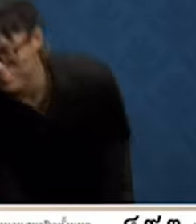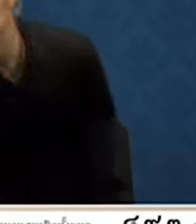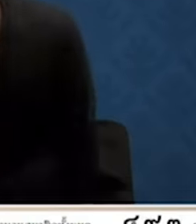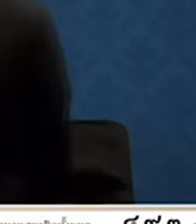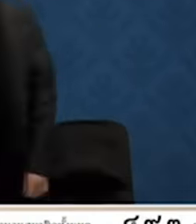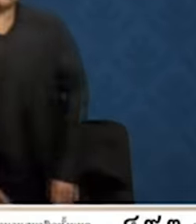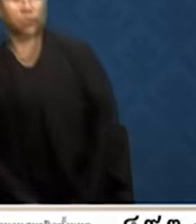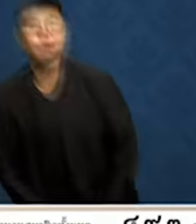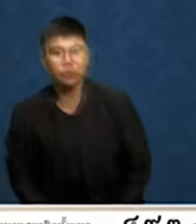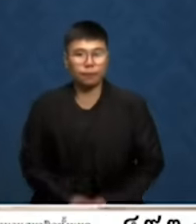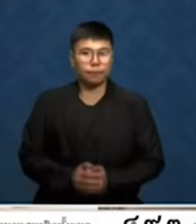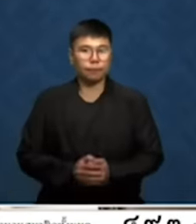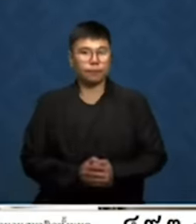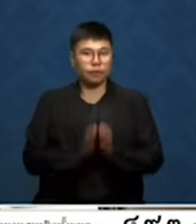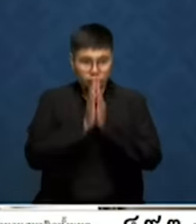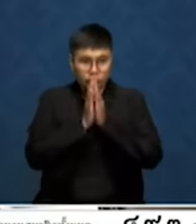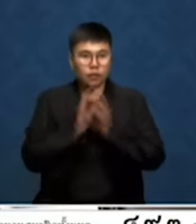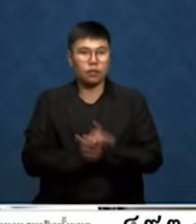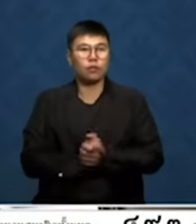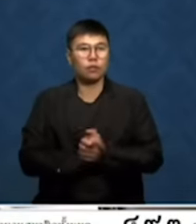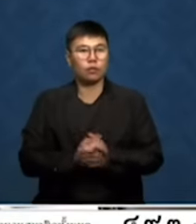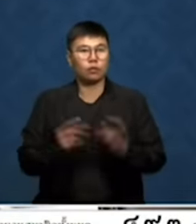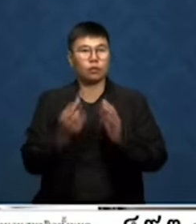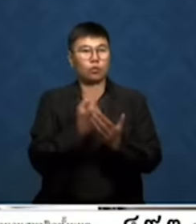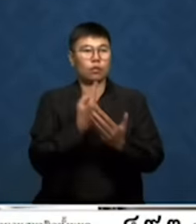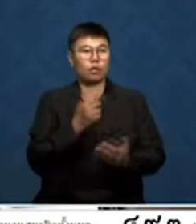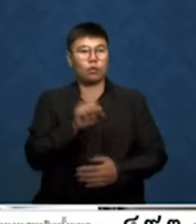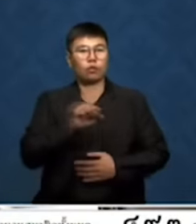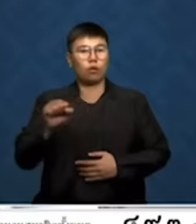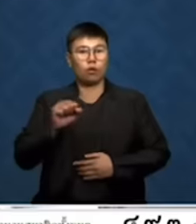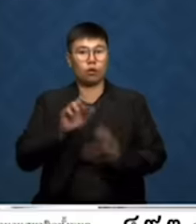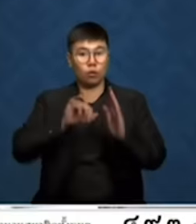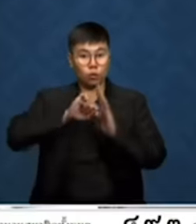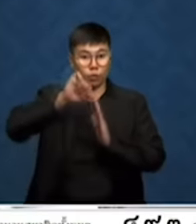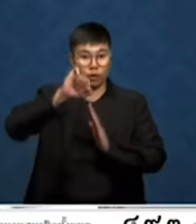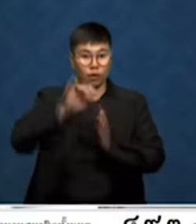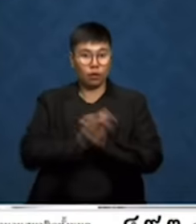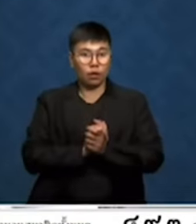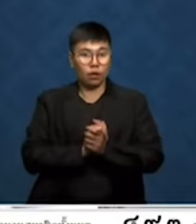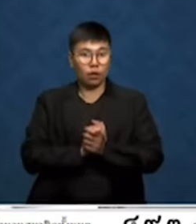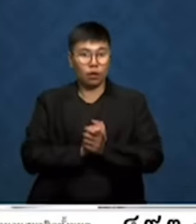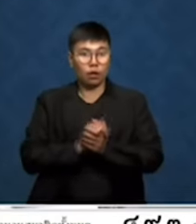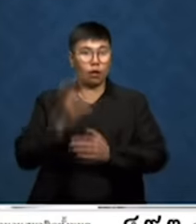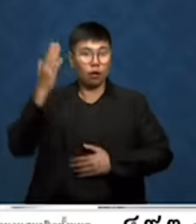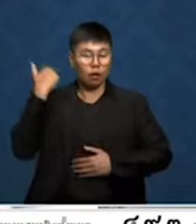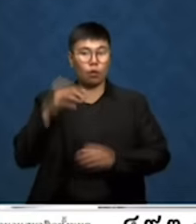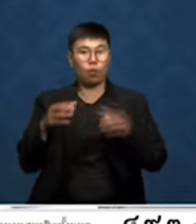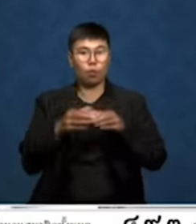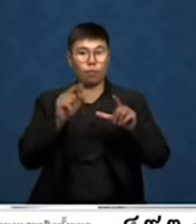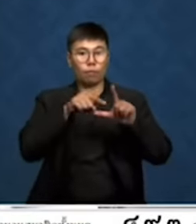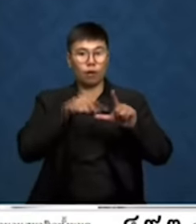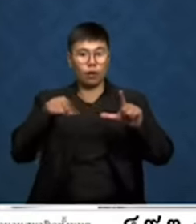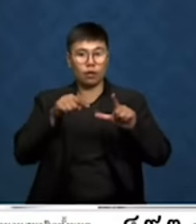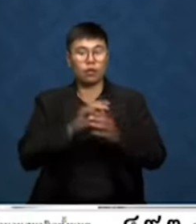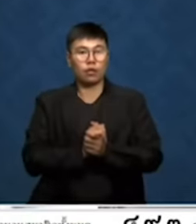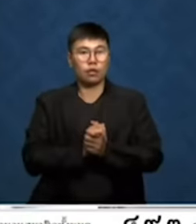ดิฉันพุทธิตาชัยอนันต์ผู้แทนราษฎรจังหวัดเชียงใหม่อดีตพรรคก้าวไกล